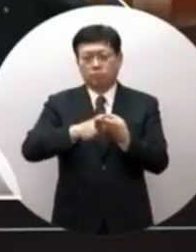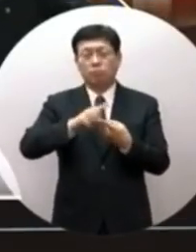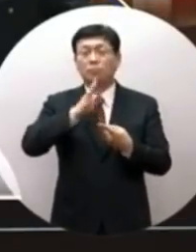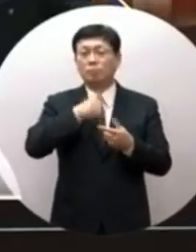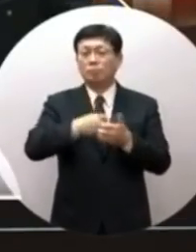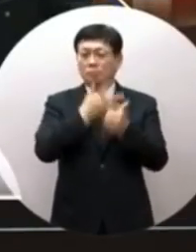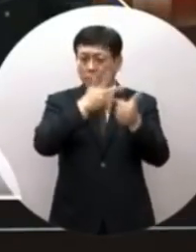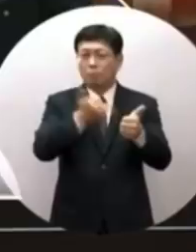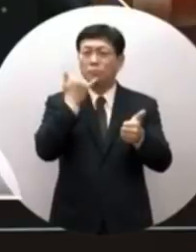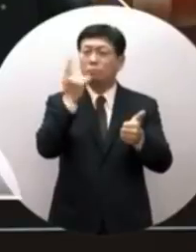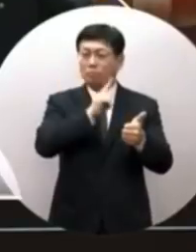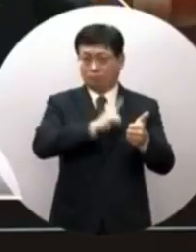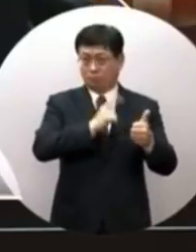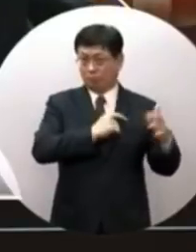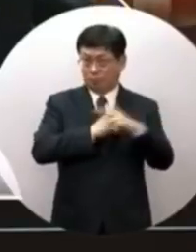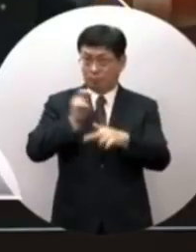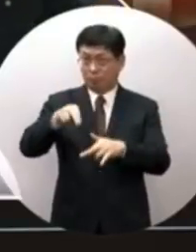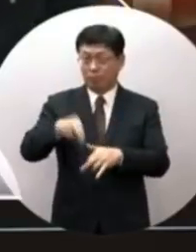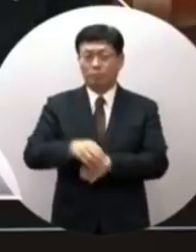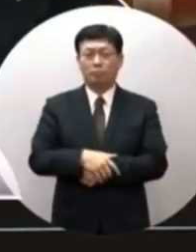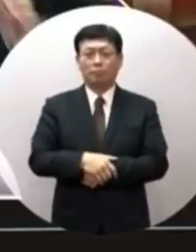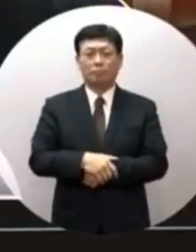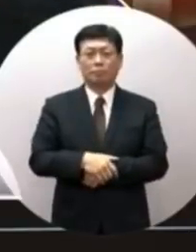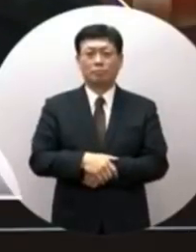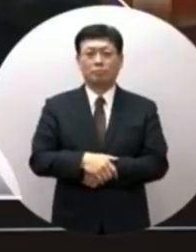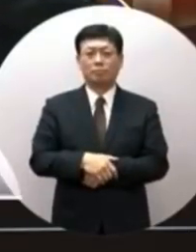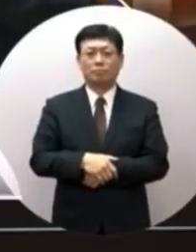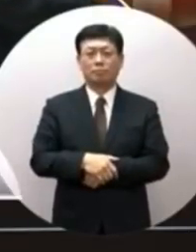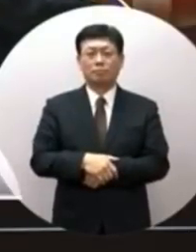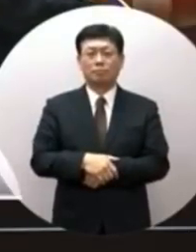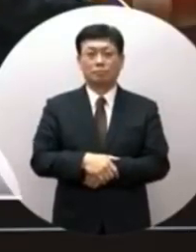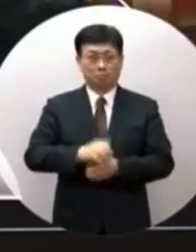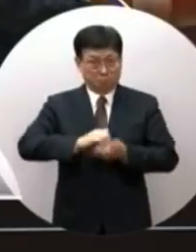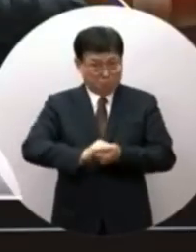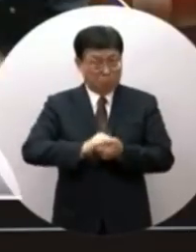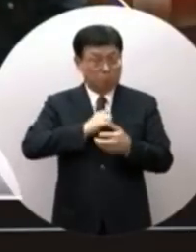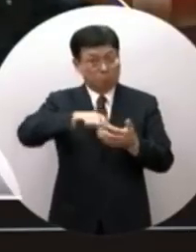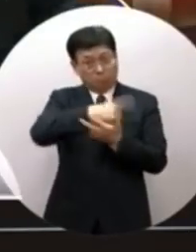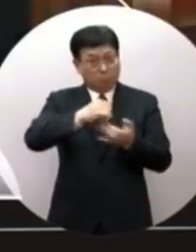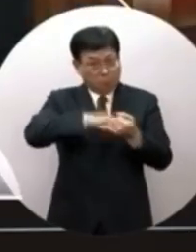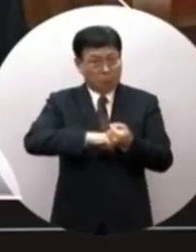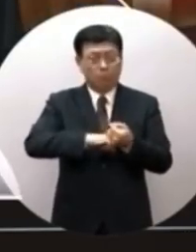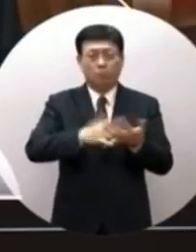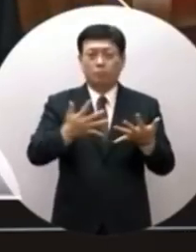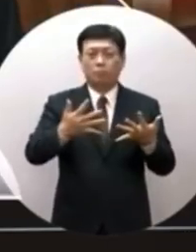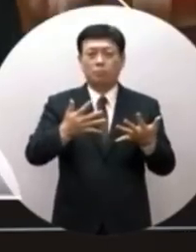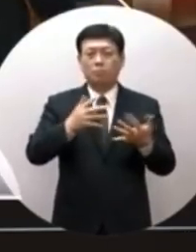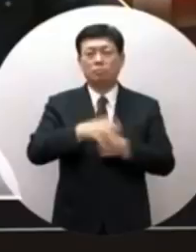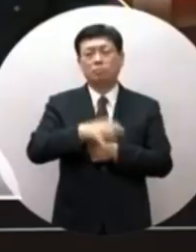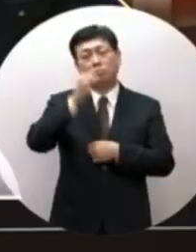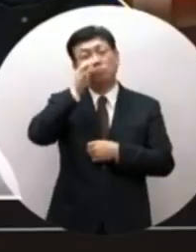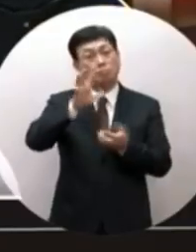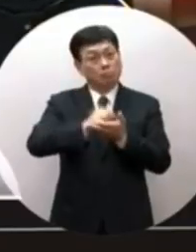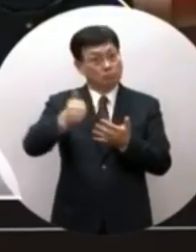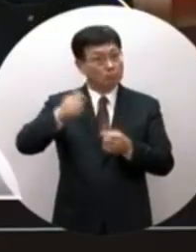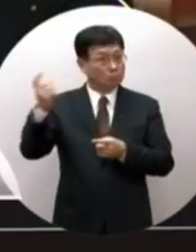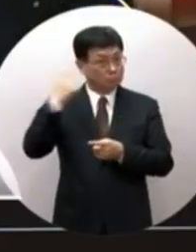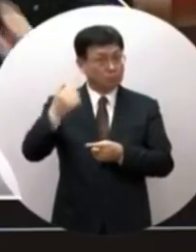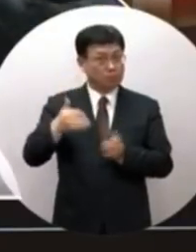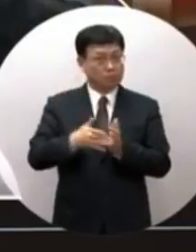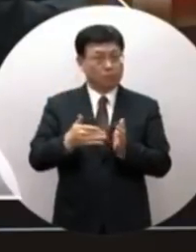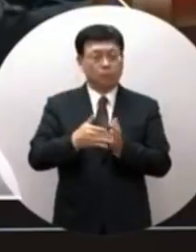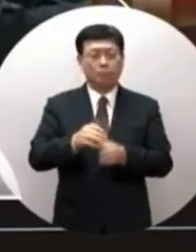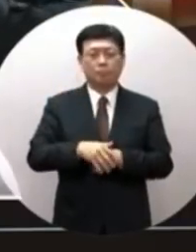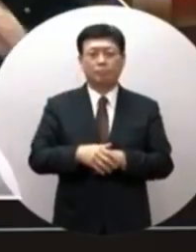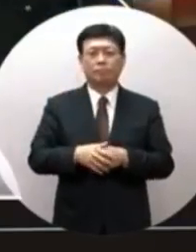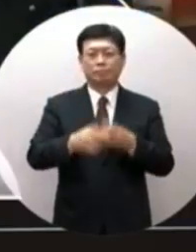今麦跟他问这个问题呢。 包机， 决定包机。好，各位记者，你们听到了哈、